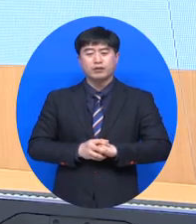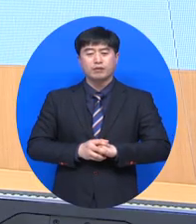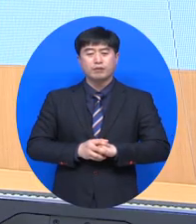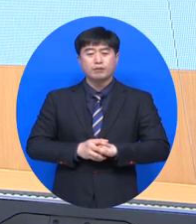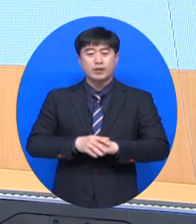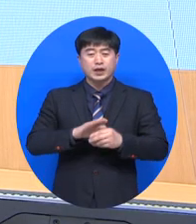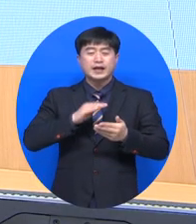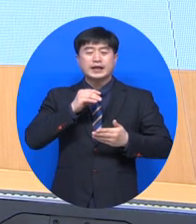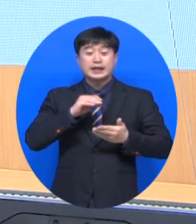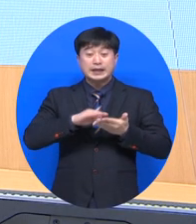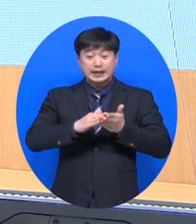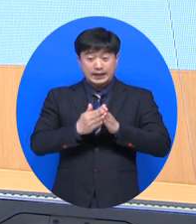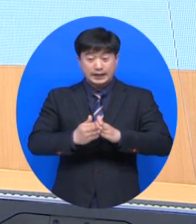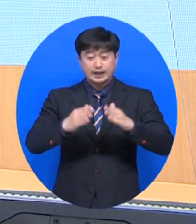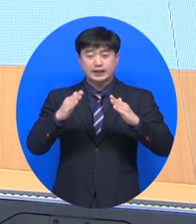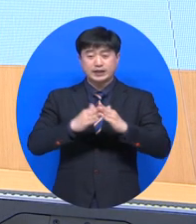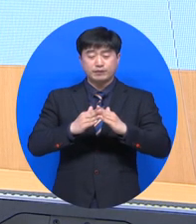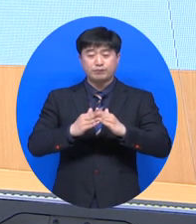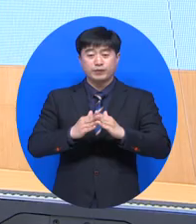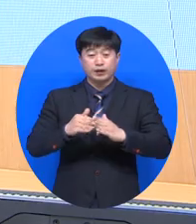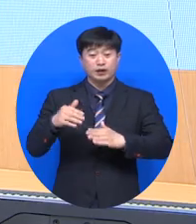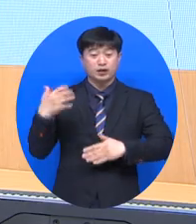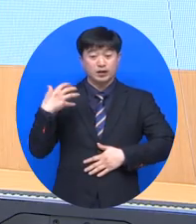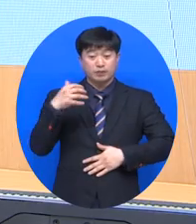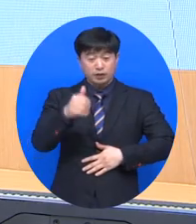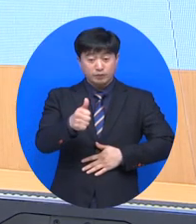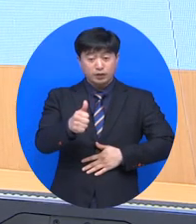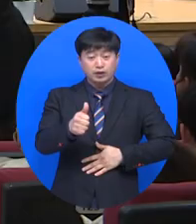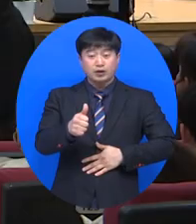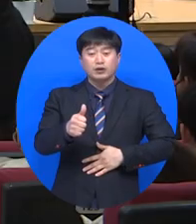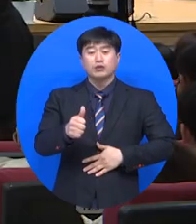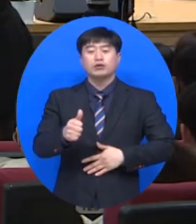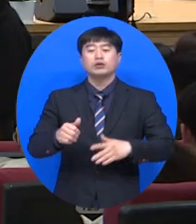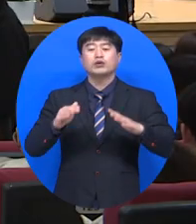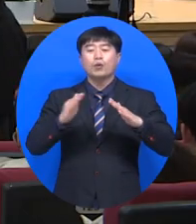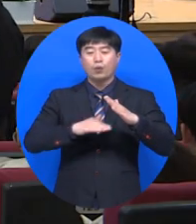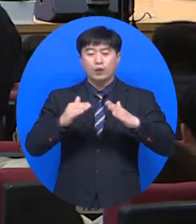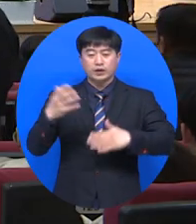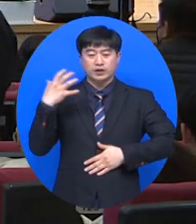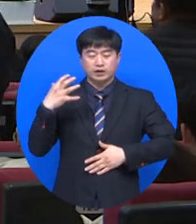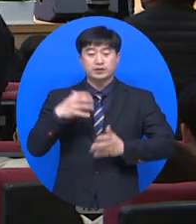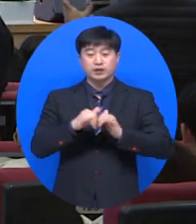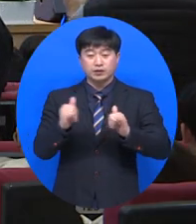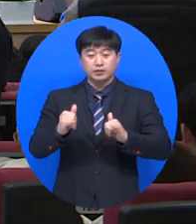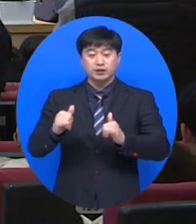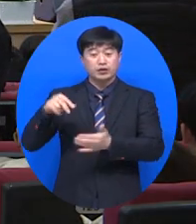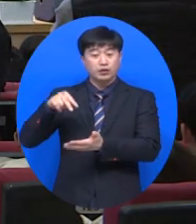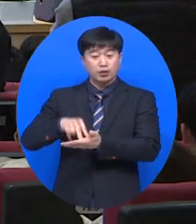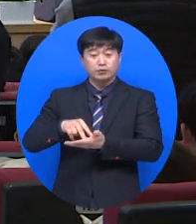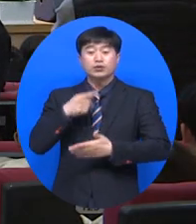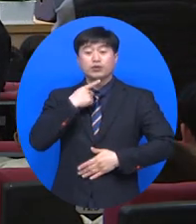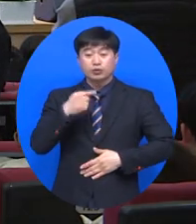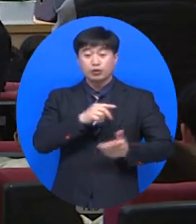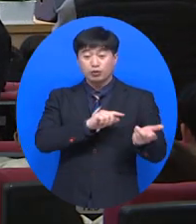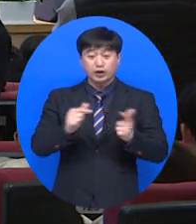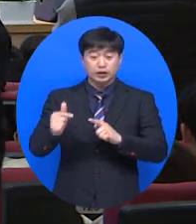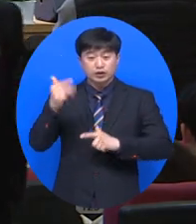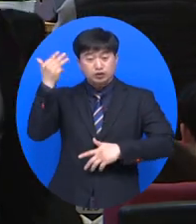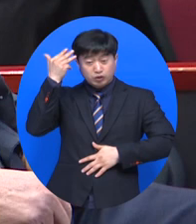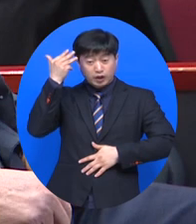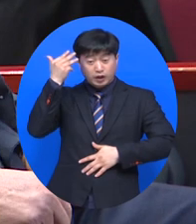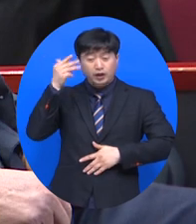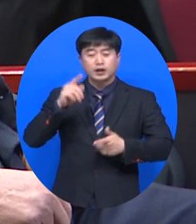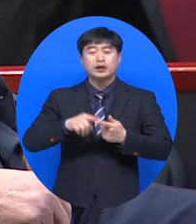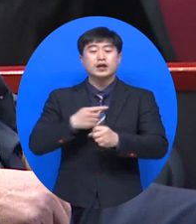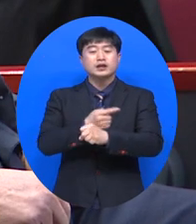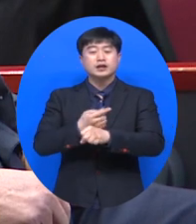판자촌 소년 가장 시절부터 공직자가 된 이유 등 김 지사가 자신의 경험과 공직자로서의 철학 등에 대해 한